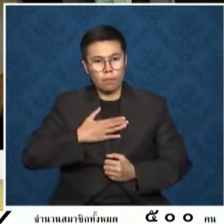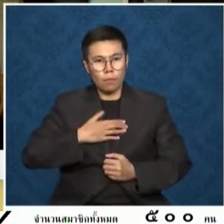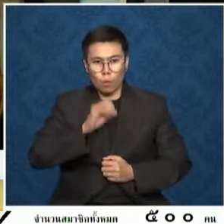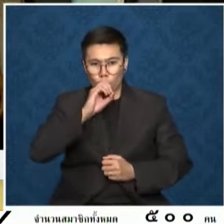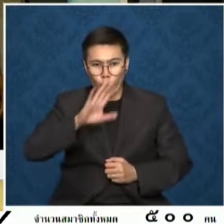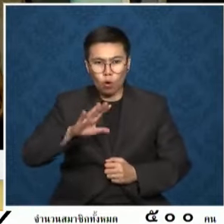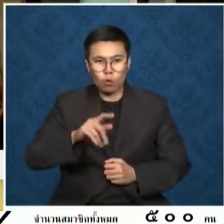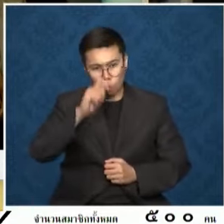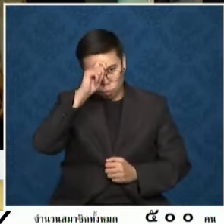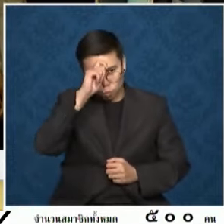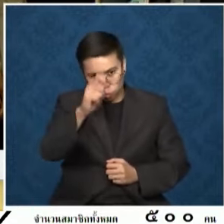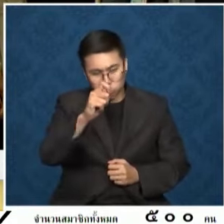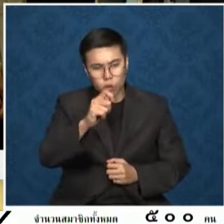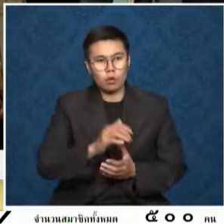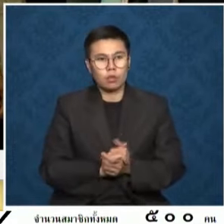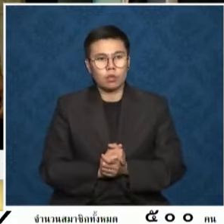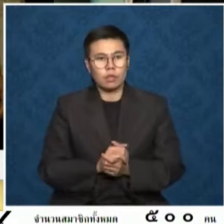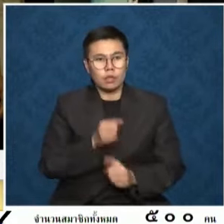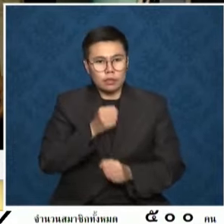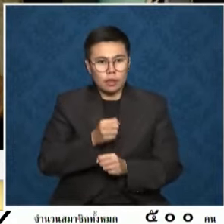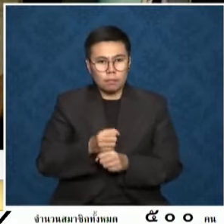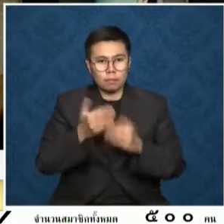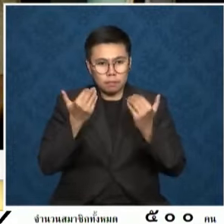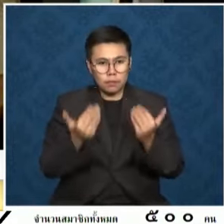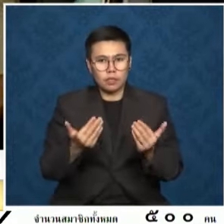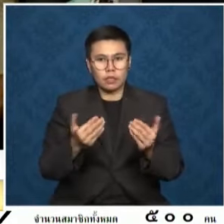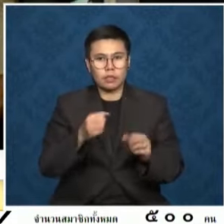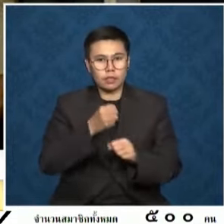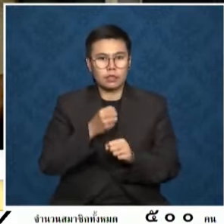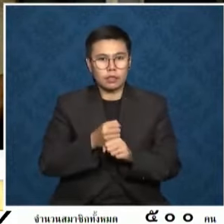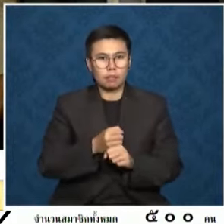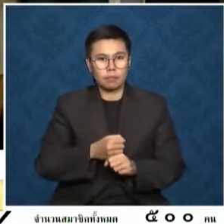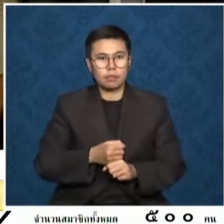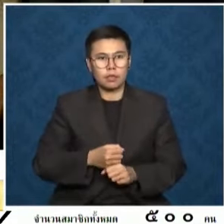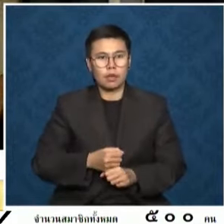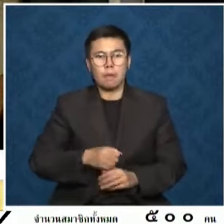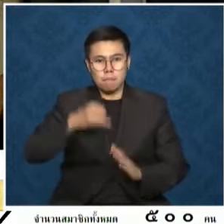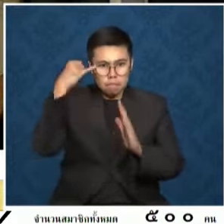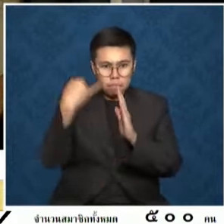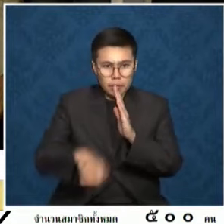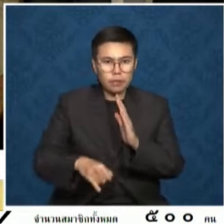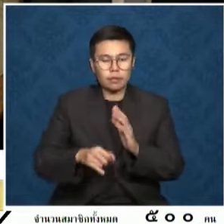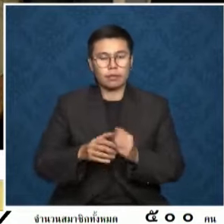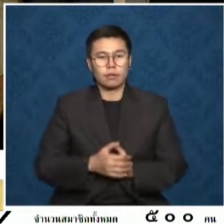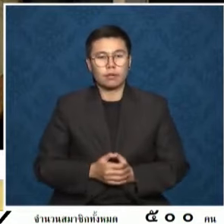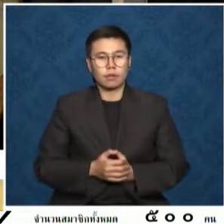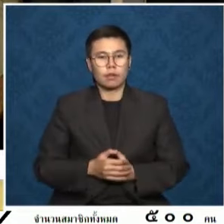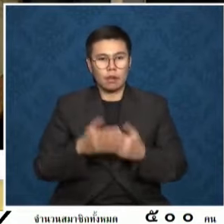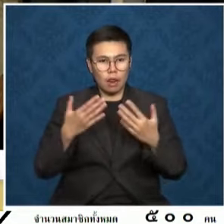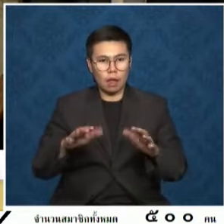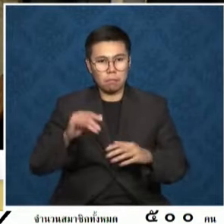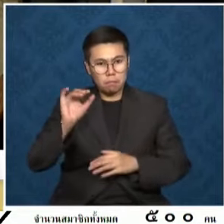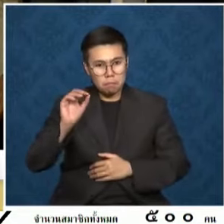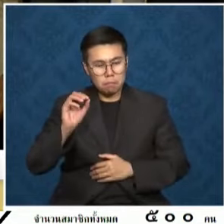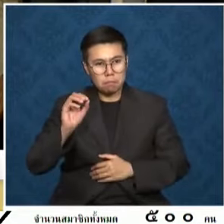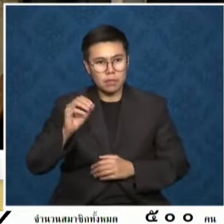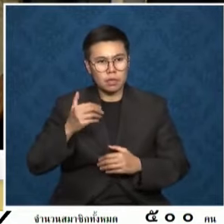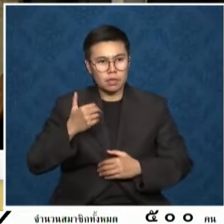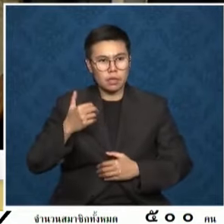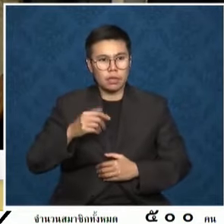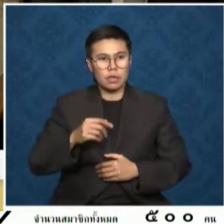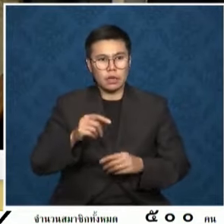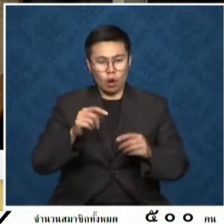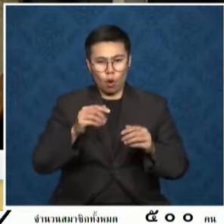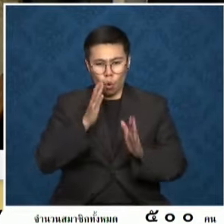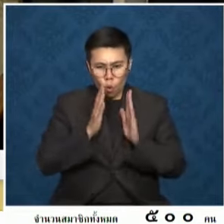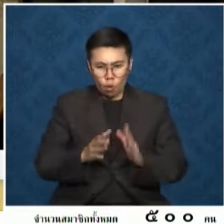ารพครับการกระทำอย่างนี้เป็นการกระทำที่ไม่ถูกต้องและไม่ใช่ลักษ